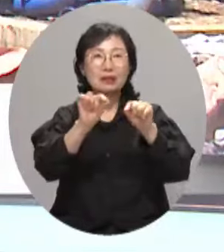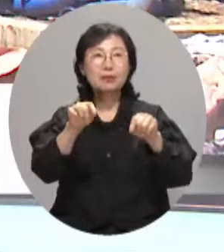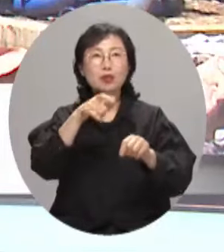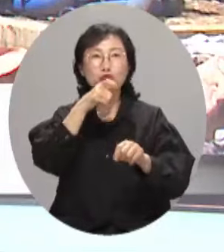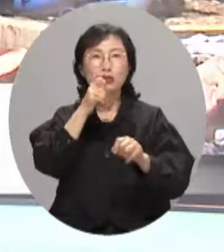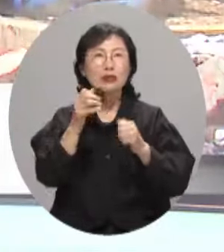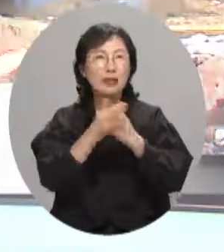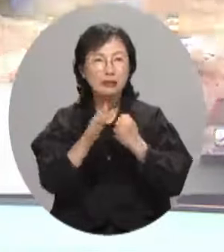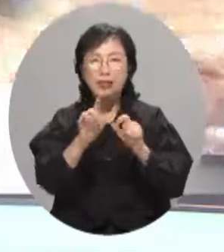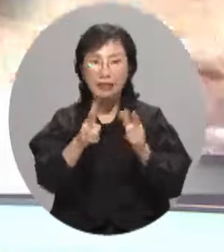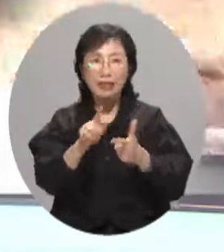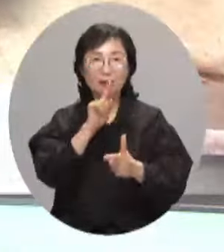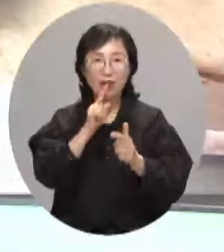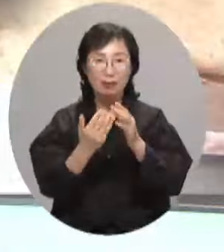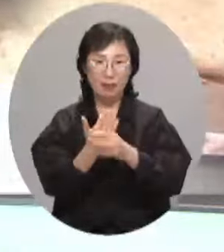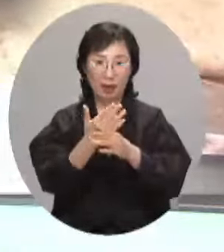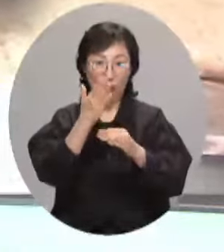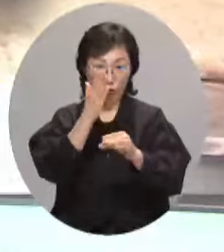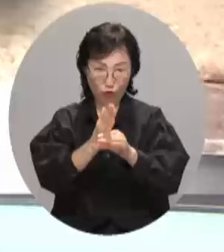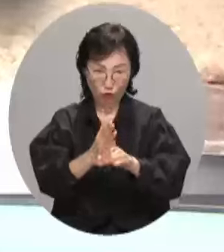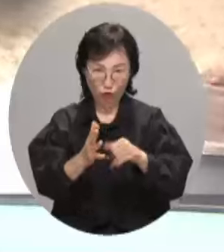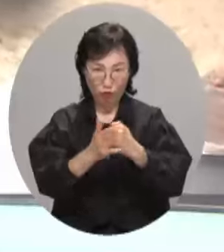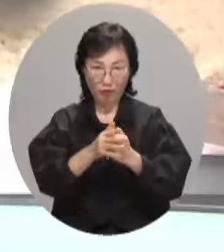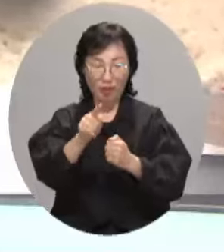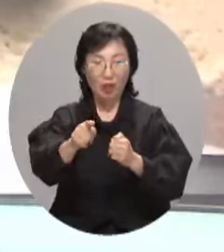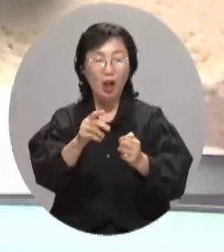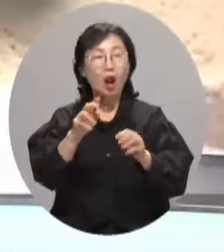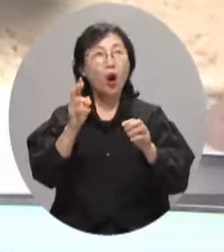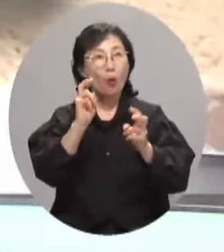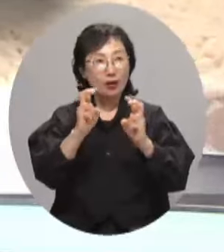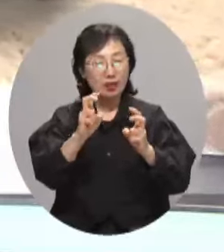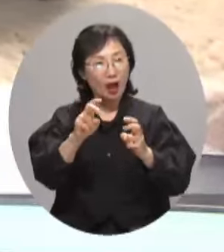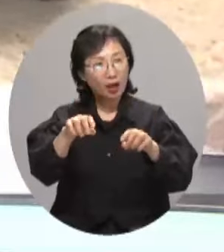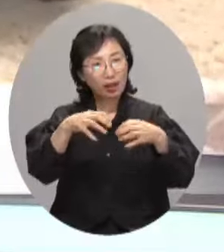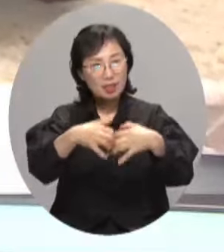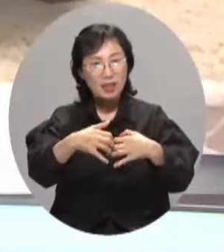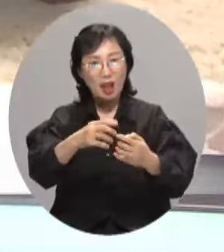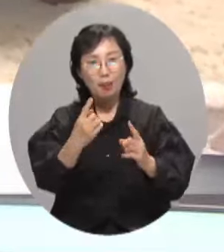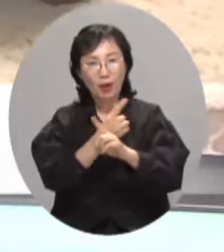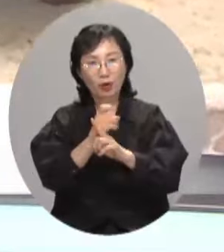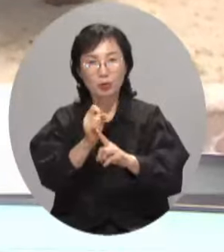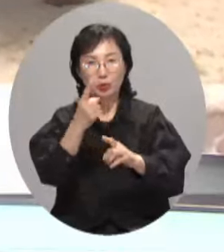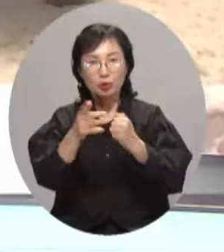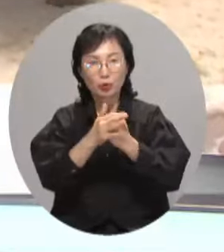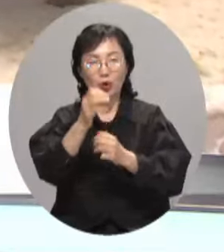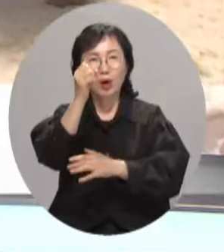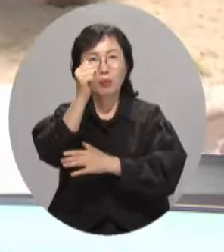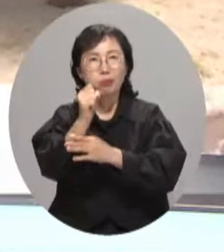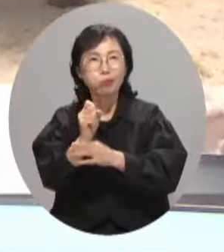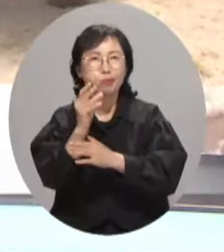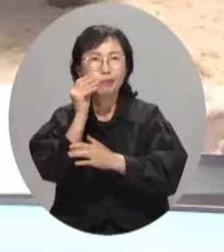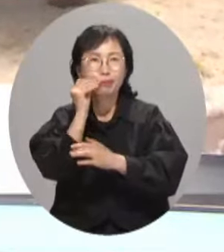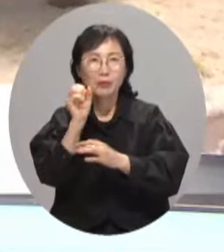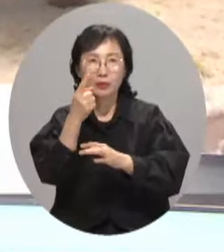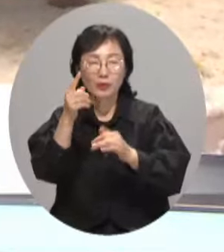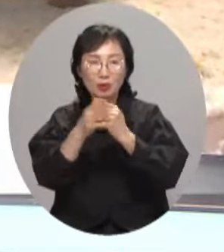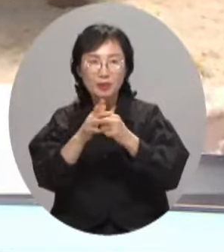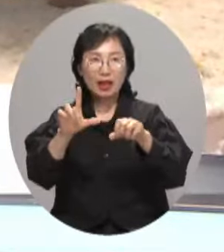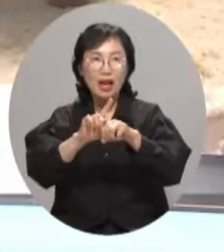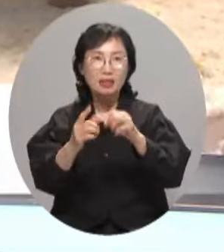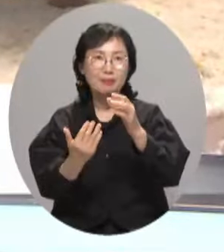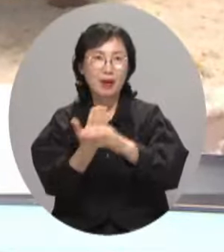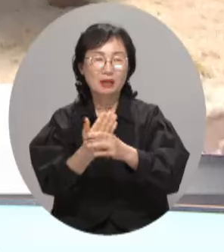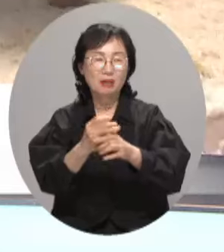있습니다. 실제 2019년 공정 변경으로 은폐수 투입량이 대폭 증가하면서 이 메탄가스의 발생량도